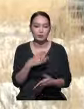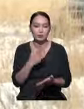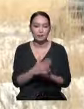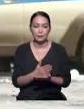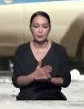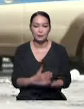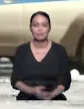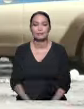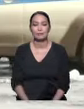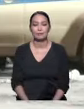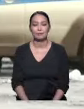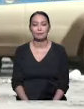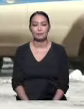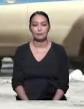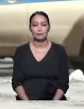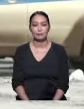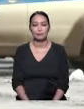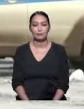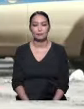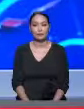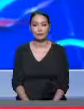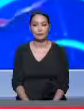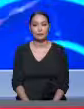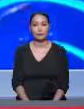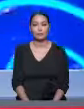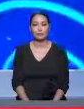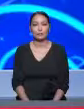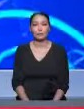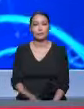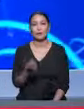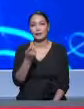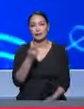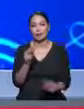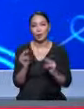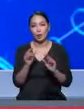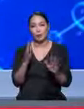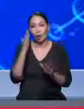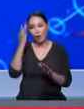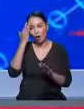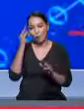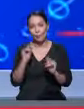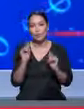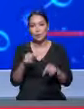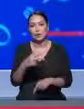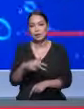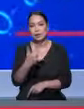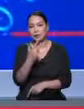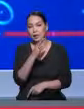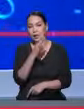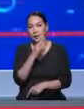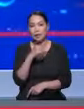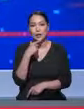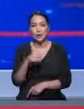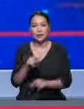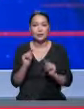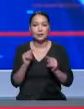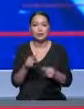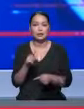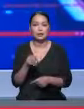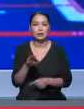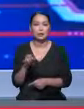Сарыхазыев, Самат Урынбаев, Астана Таймс. И немного о неудачном романтическом поступке. 33-летнего